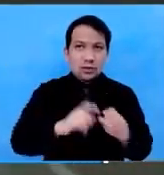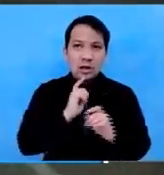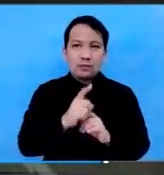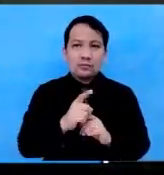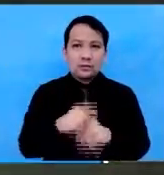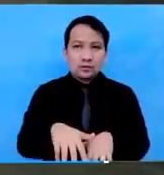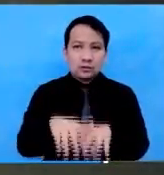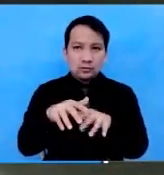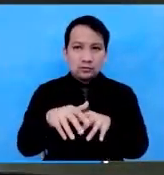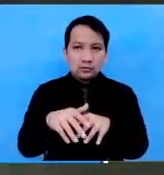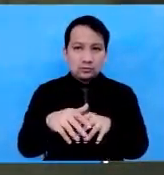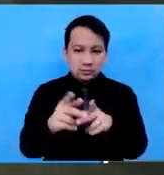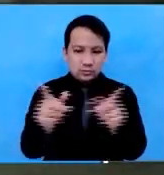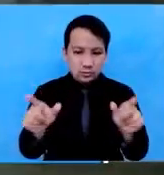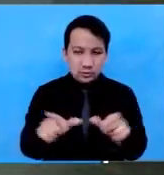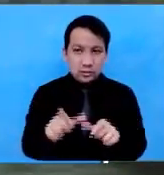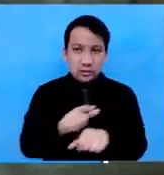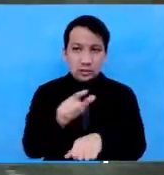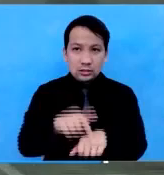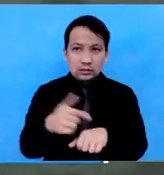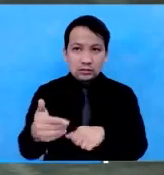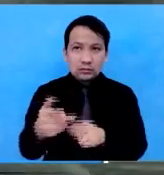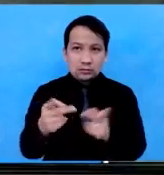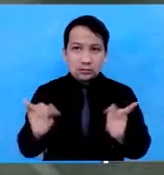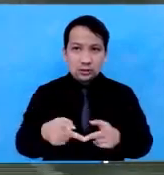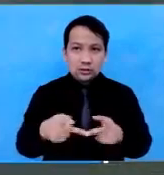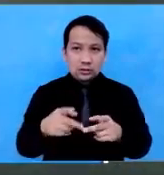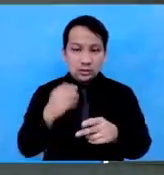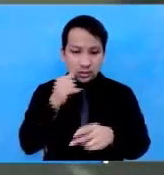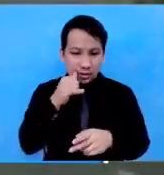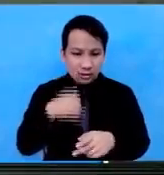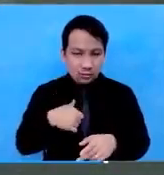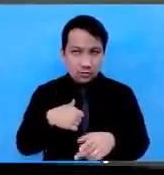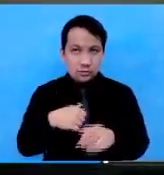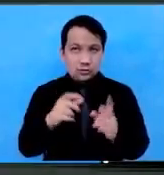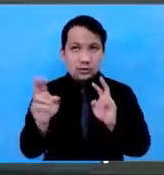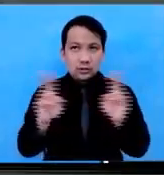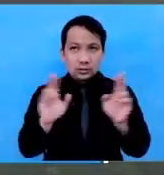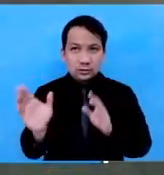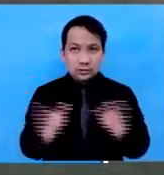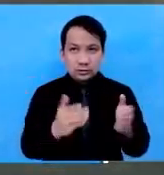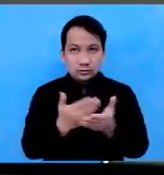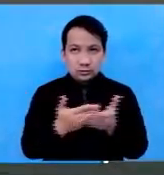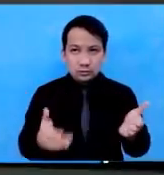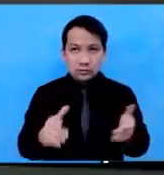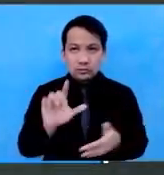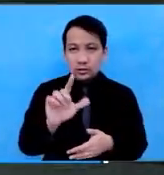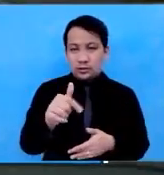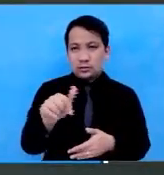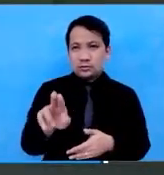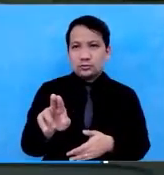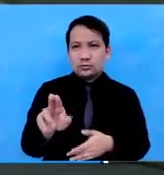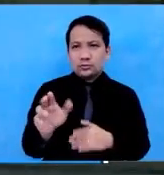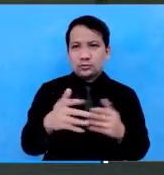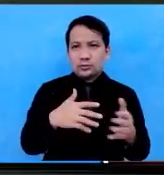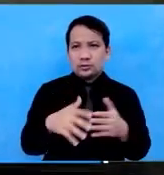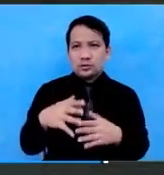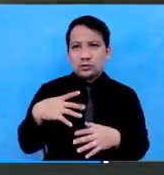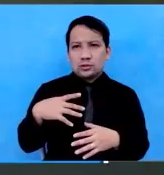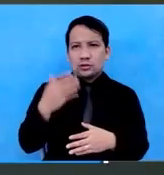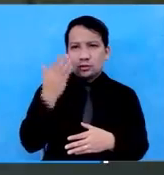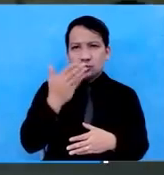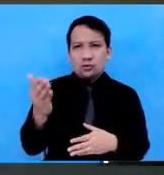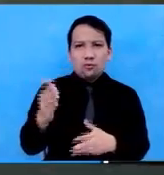lugar. Katunayan, kahapon pa raw nakaposisyon na ang kanilang mga equipment sa bawat LGU. Ayaw din nila magpakampante, lalo't